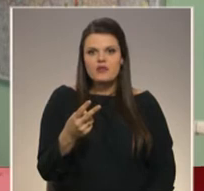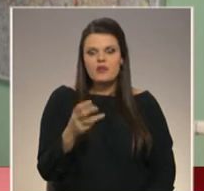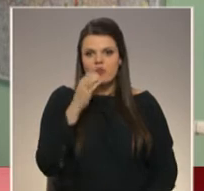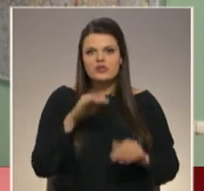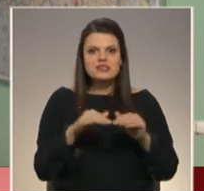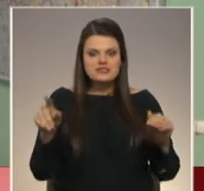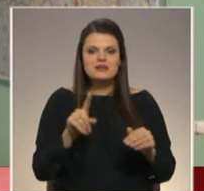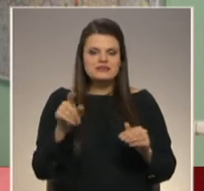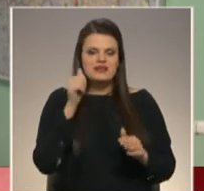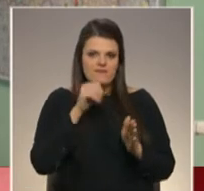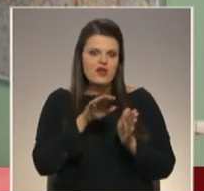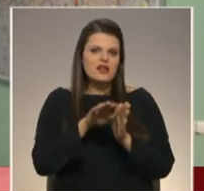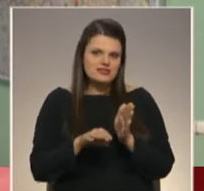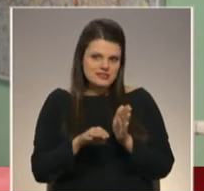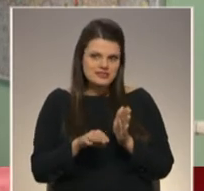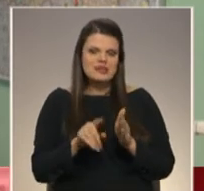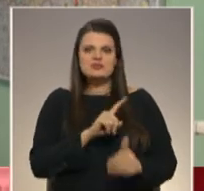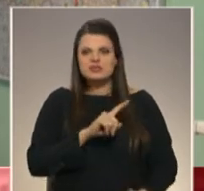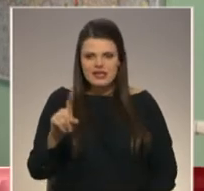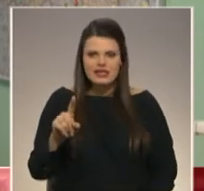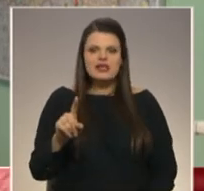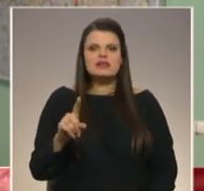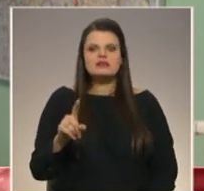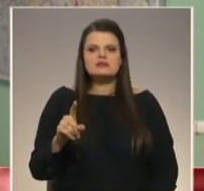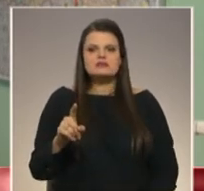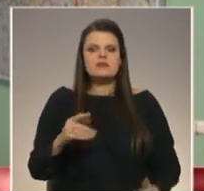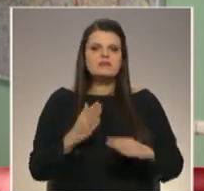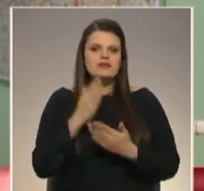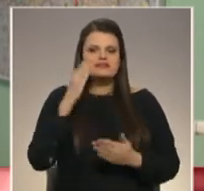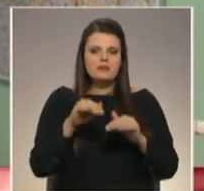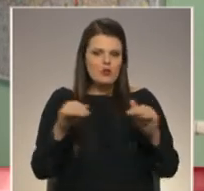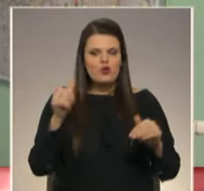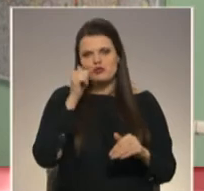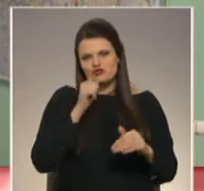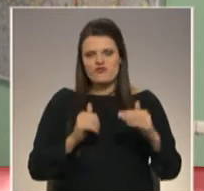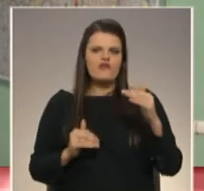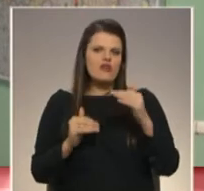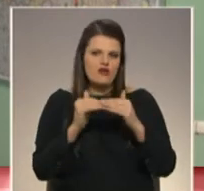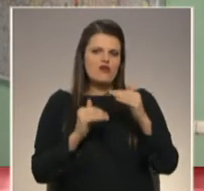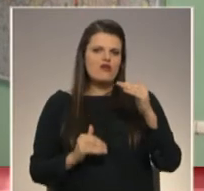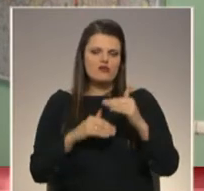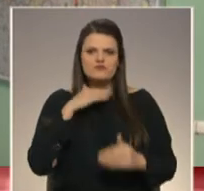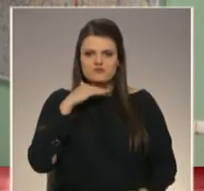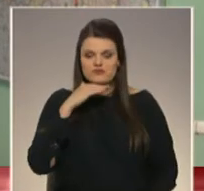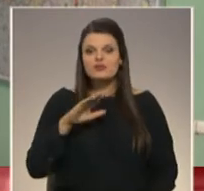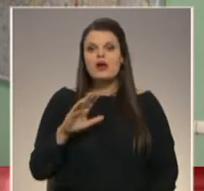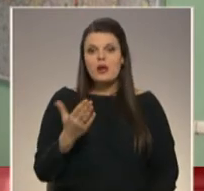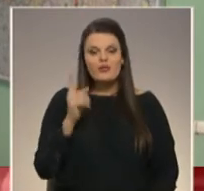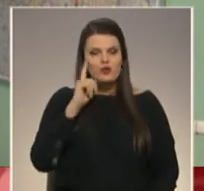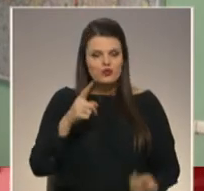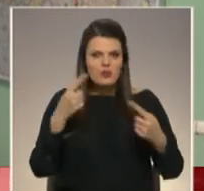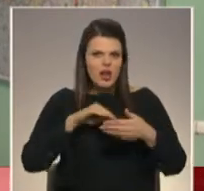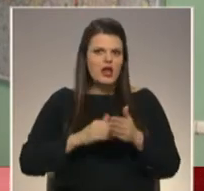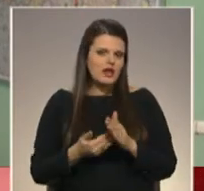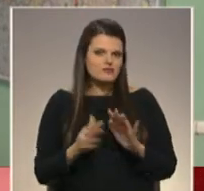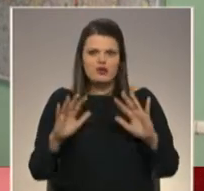ūdens līmenis ir zems, un līdz kritiskai robežai ir vēl diezgan tālu. Un, protams, laika apstākļi var